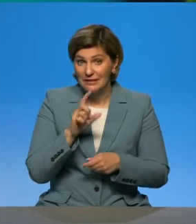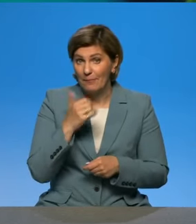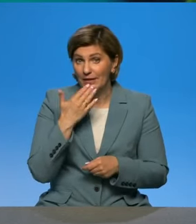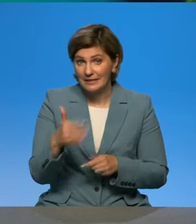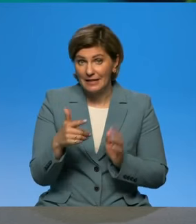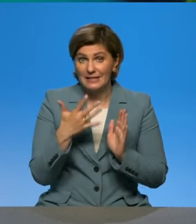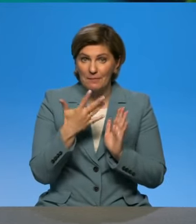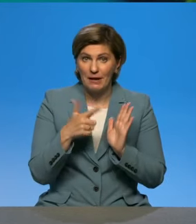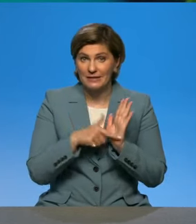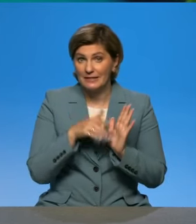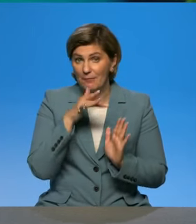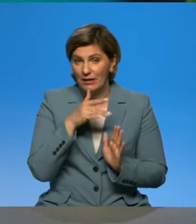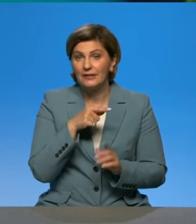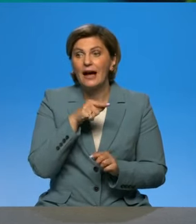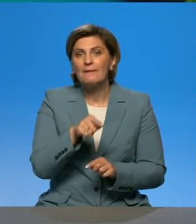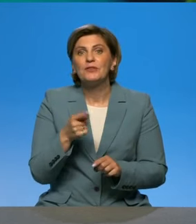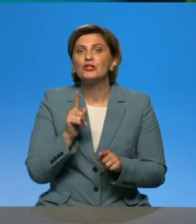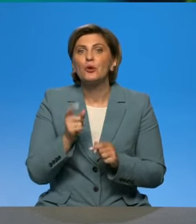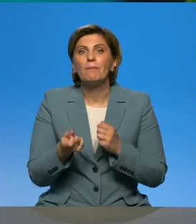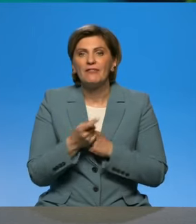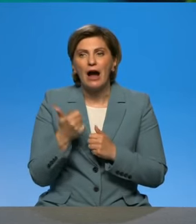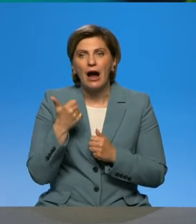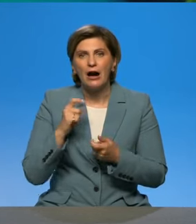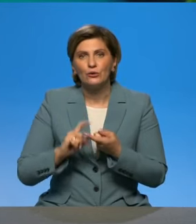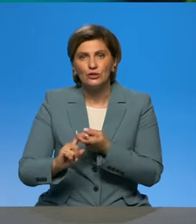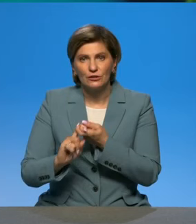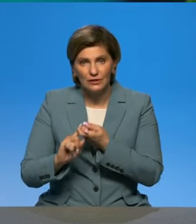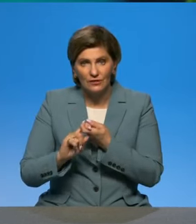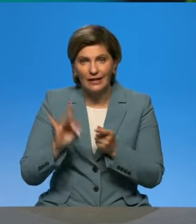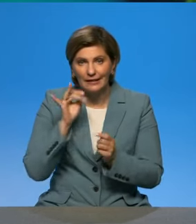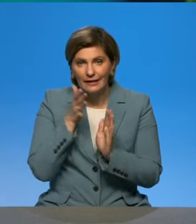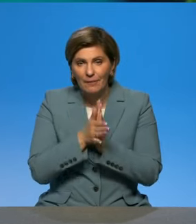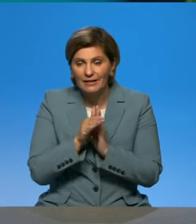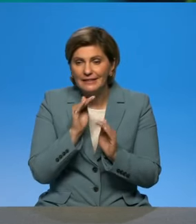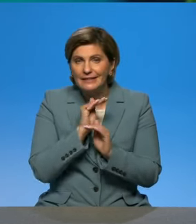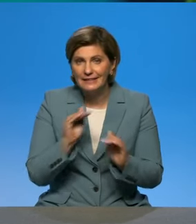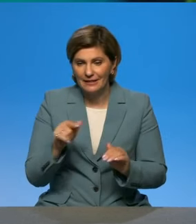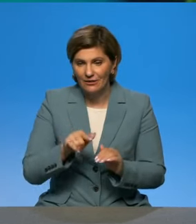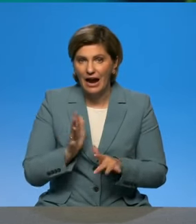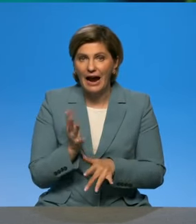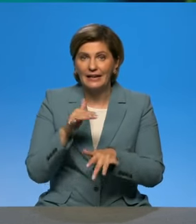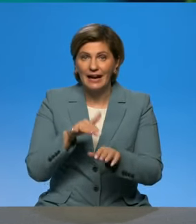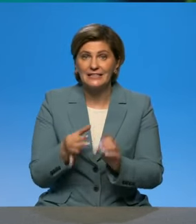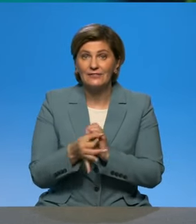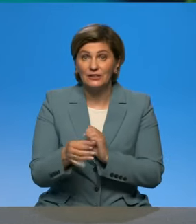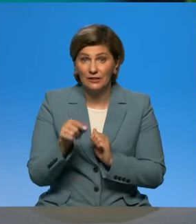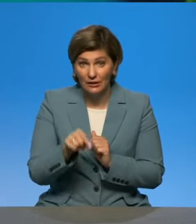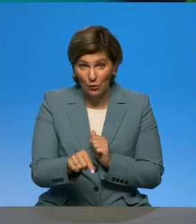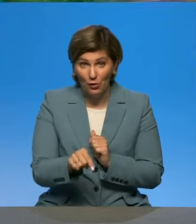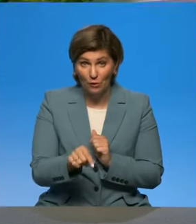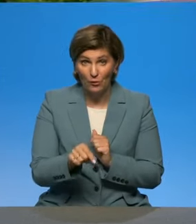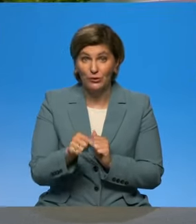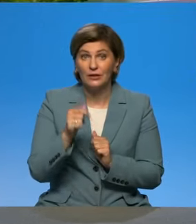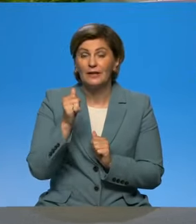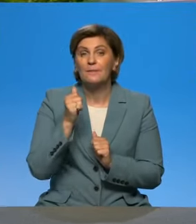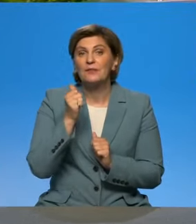наладить хорошие связи, а плюс открыть Центр изучения Южно-Тихоокеанского региона, который в Институте Востоковедения фактически начал жить заново, благодаря